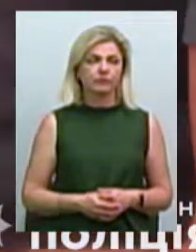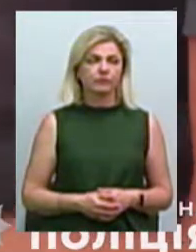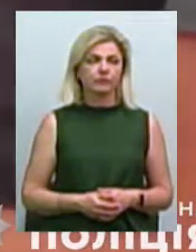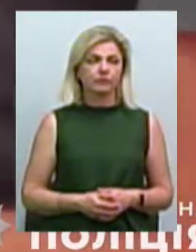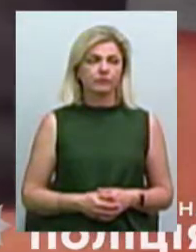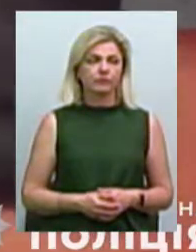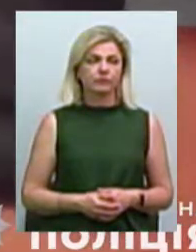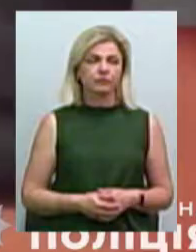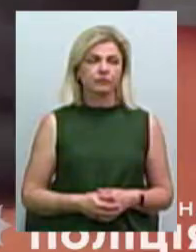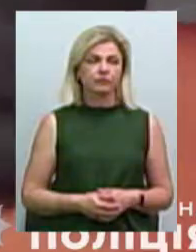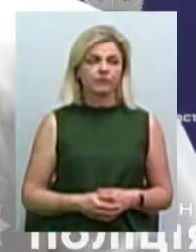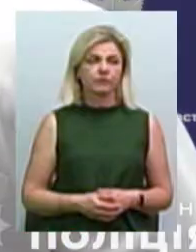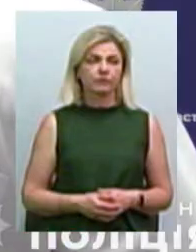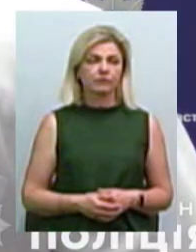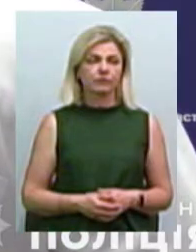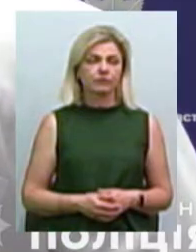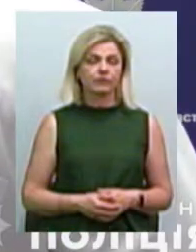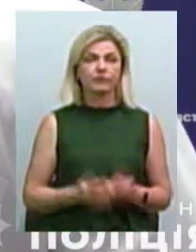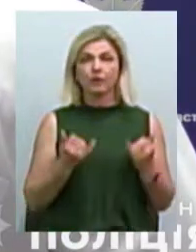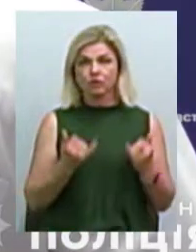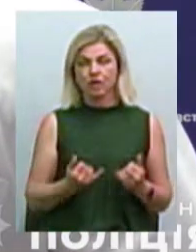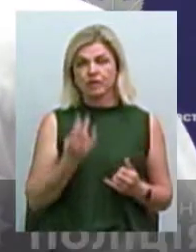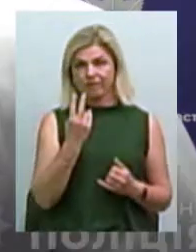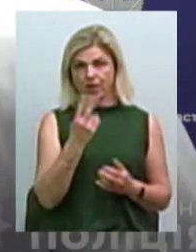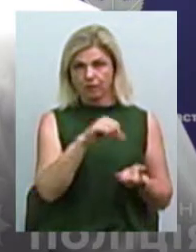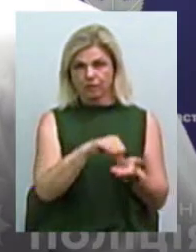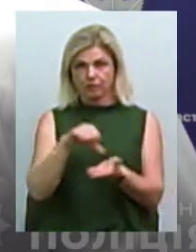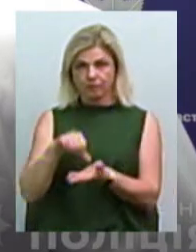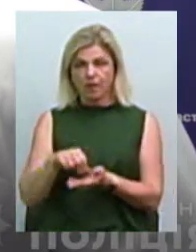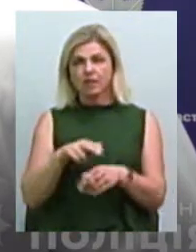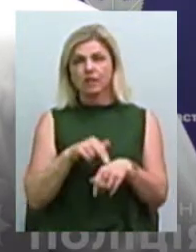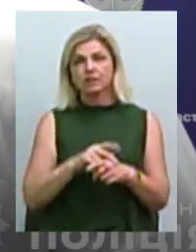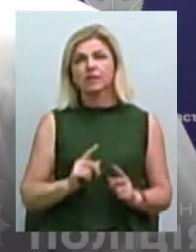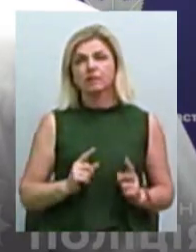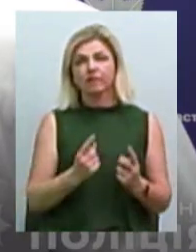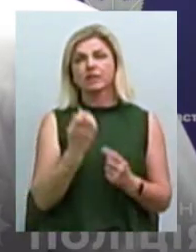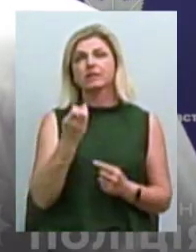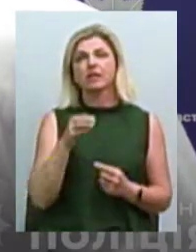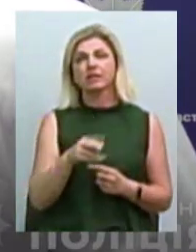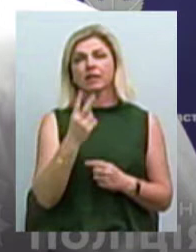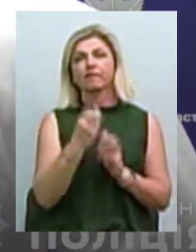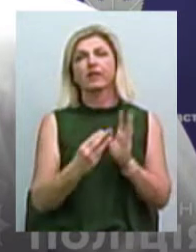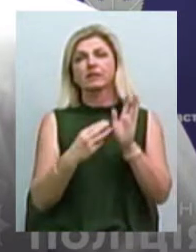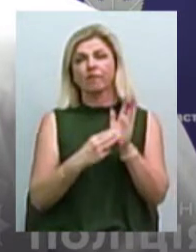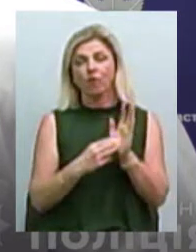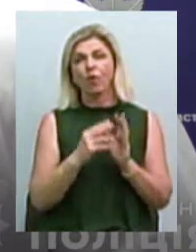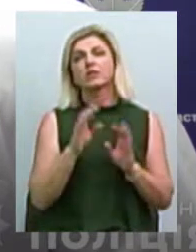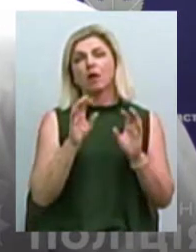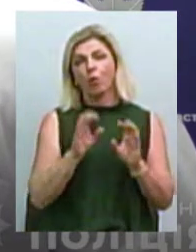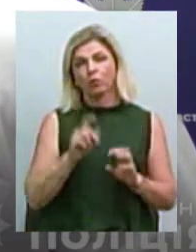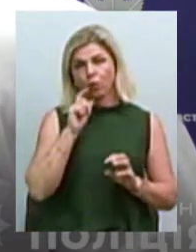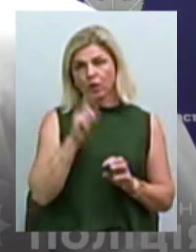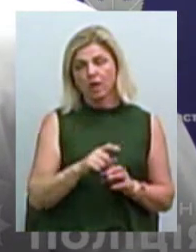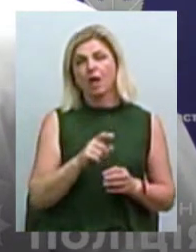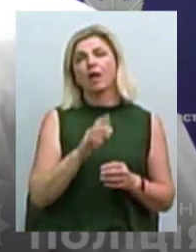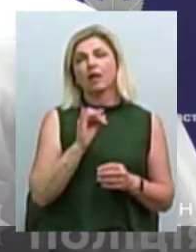Консистенция это? Фен. Это наркотик? Да. Наразі 2 фігурантів слідчі затримали порядку статті 208 КПК України. Стосовно дівчини